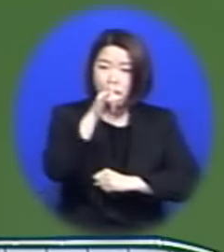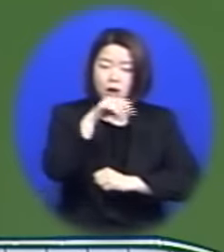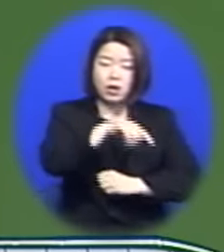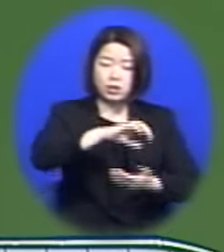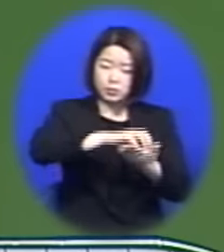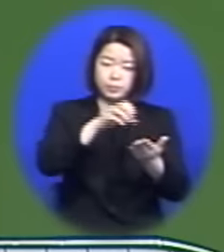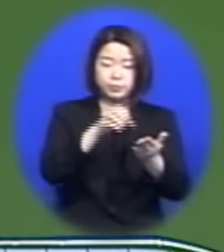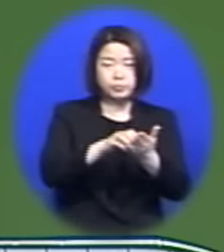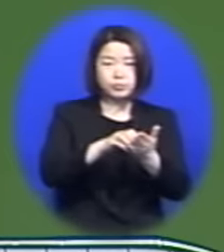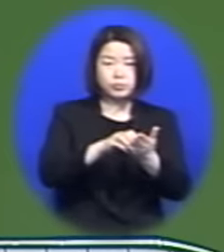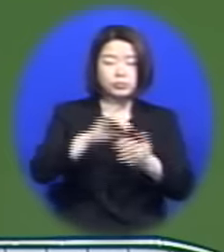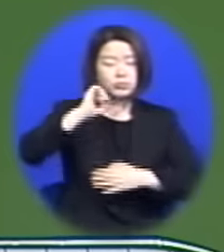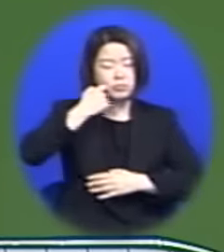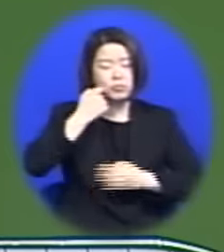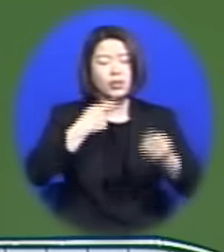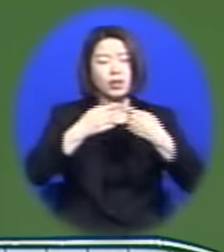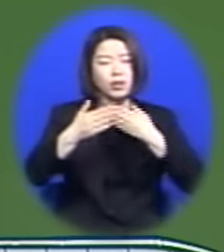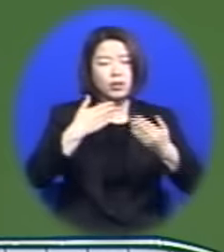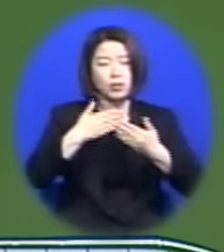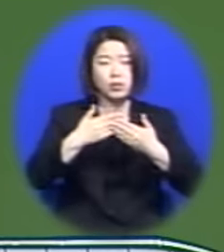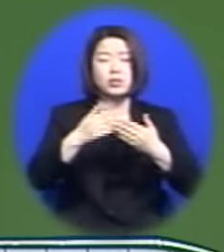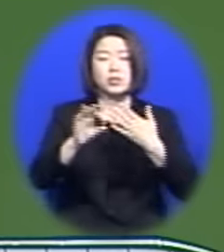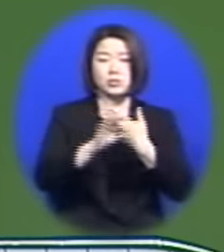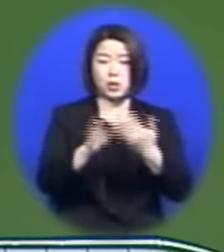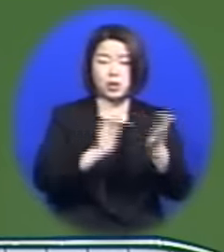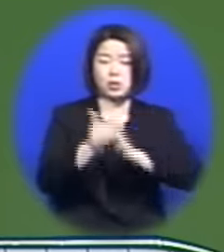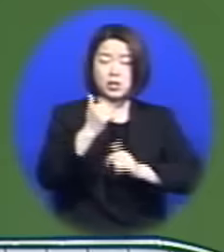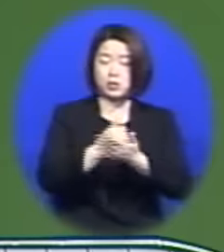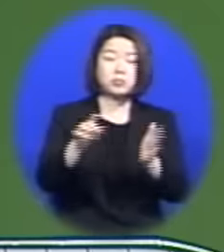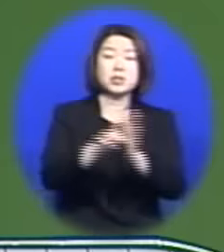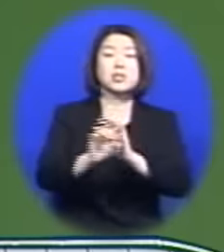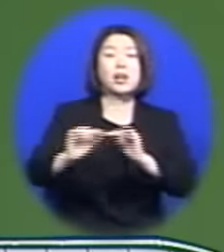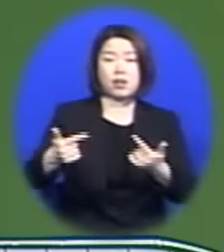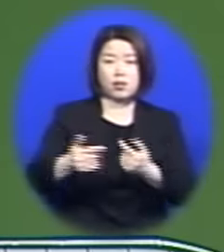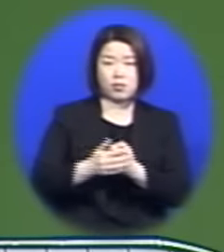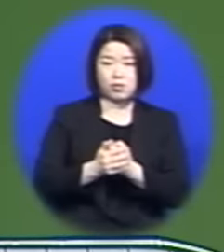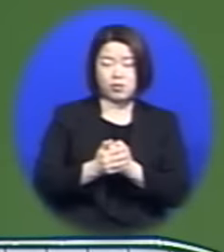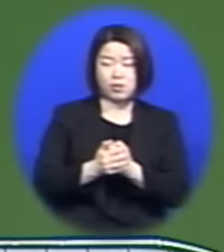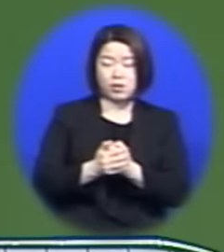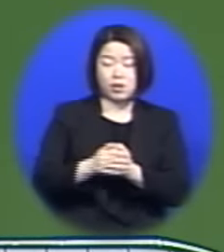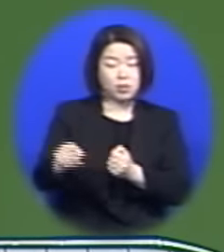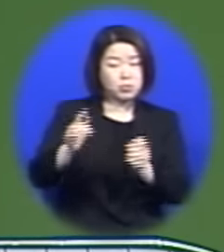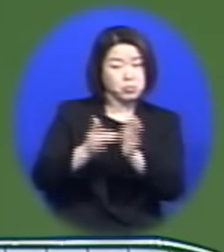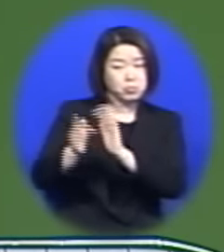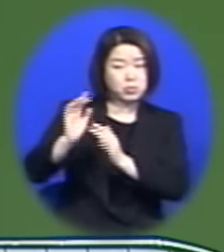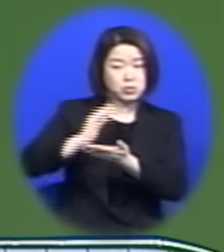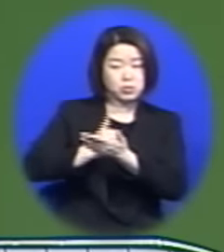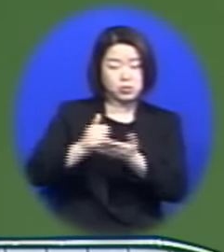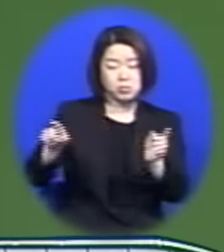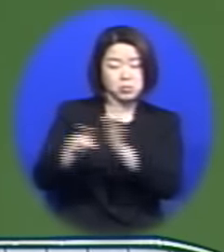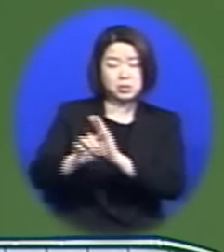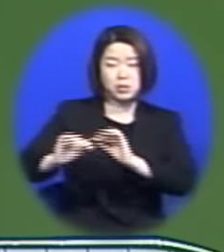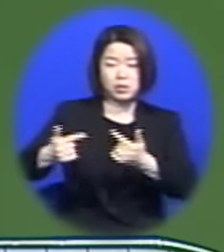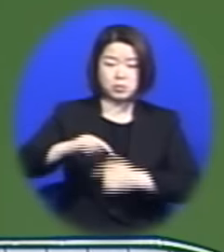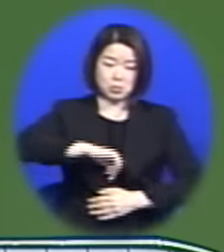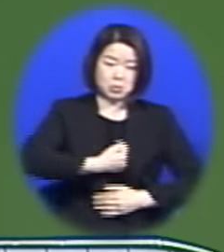예수 안 믿어야 되잖아요 아 예수만 안 믿으면 그냥 자기 집에서 자기 땅에서 그냥 살 수 있 있